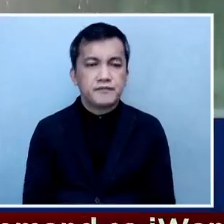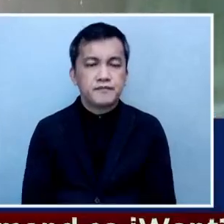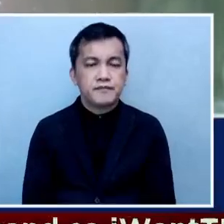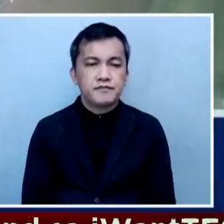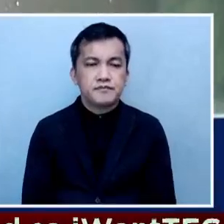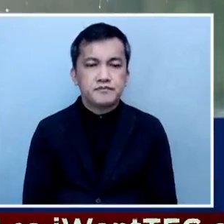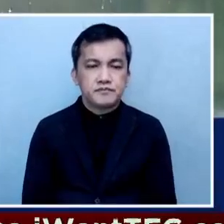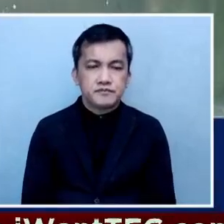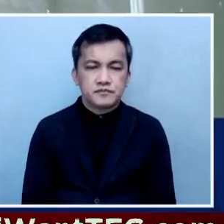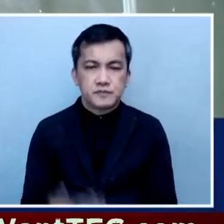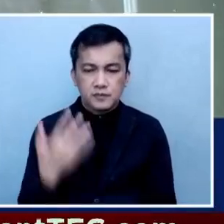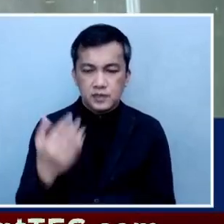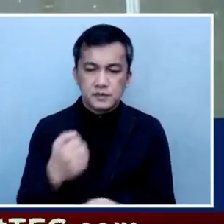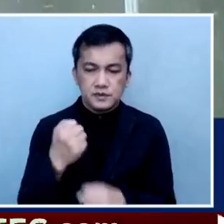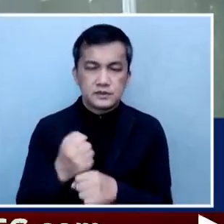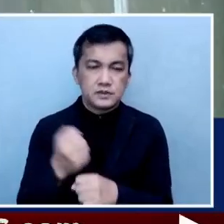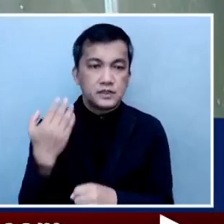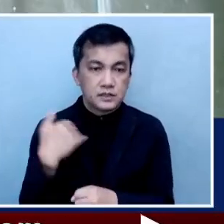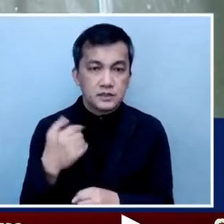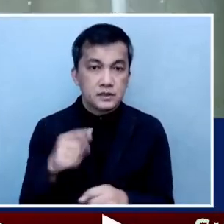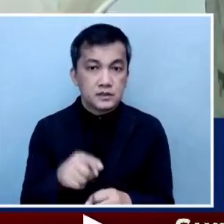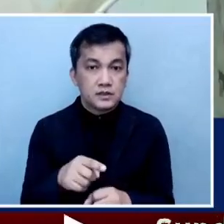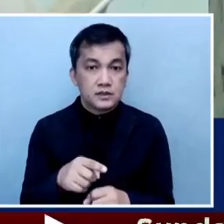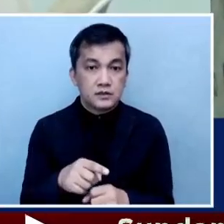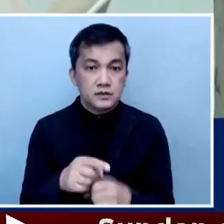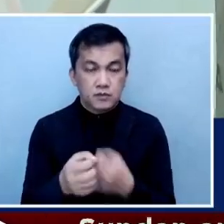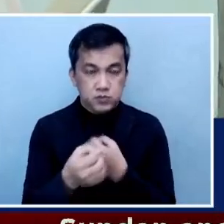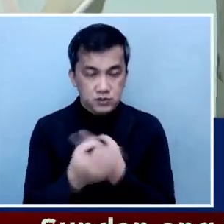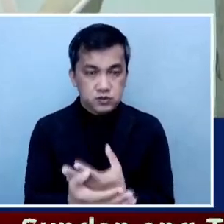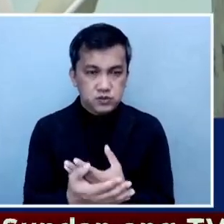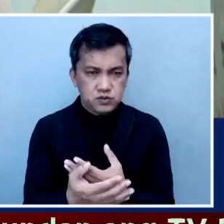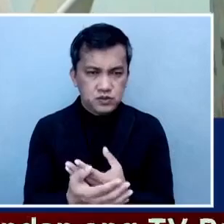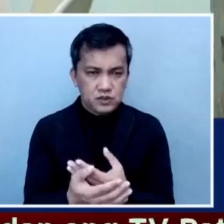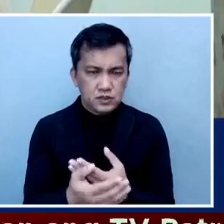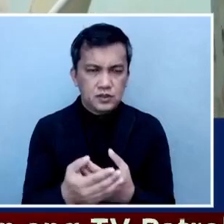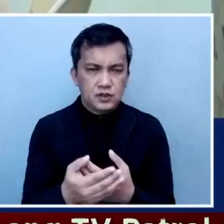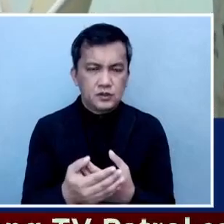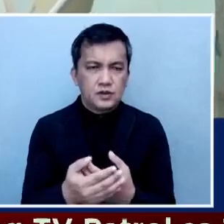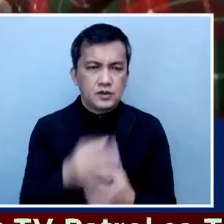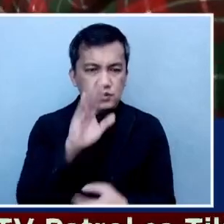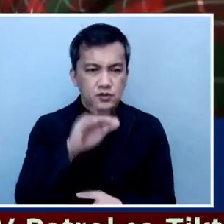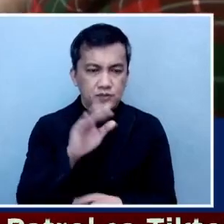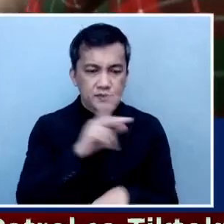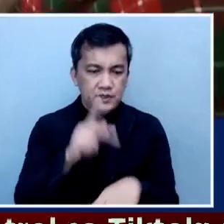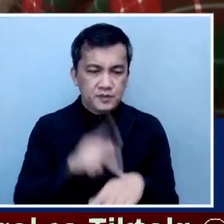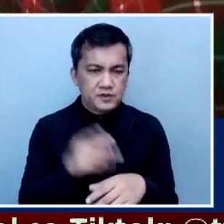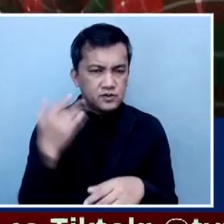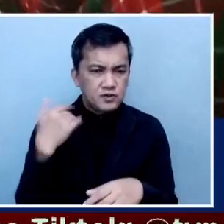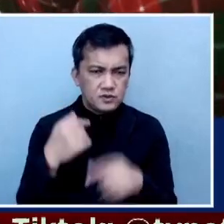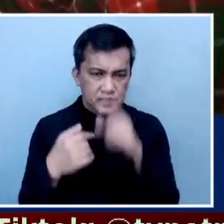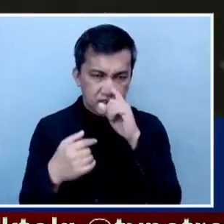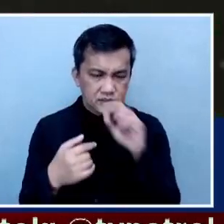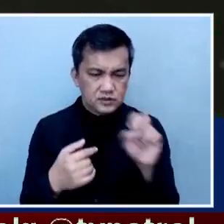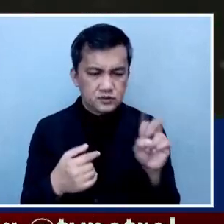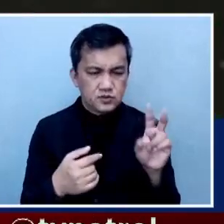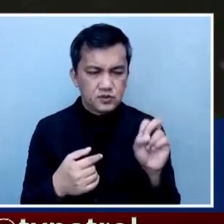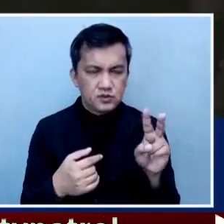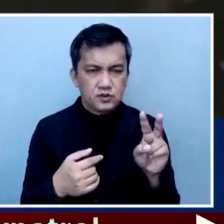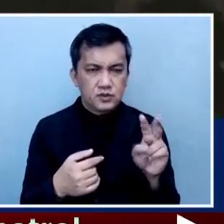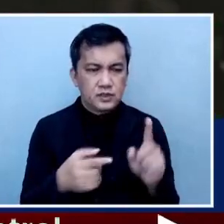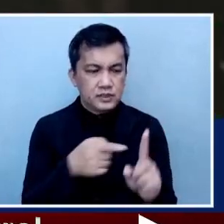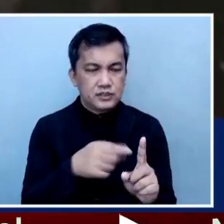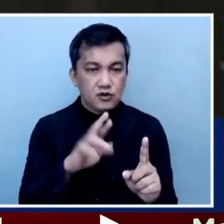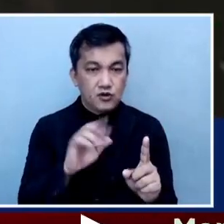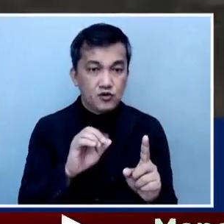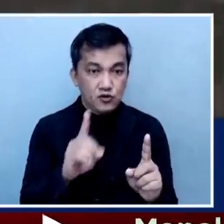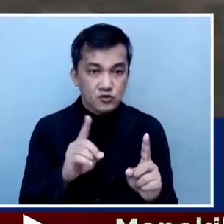5 taon na ang nakalilipas mula ng masabugan ng Goodbye Philippines ang nooy 12 taong gulang na si Rod matapos